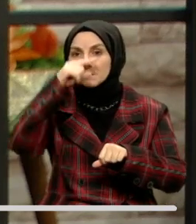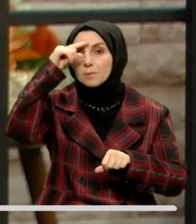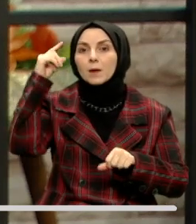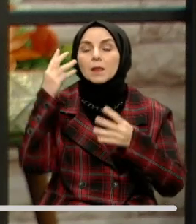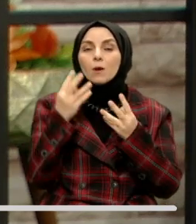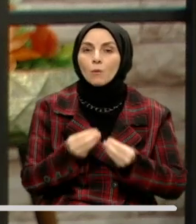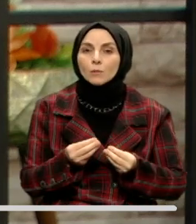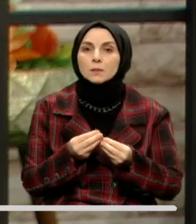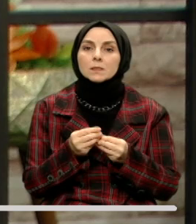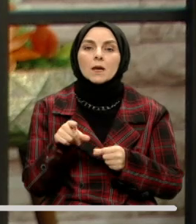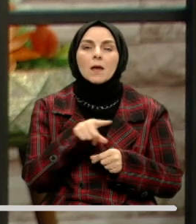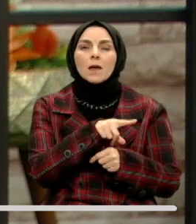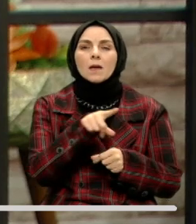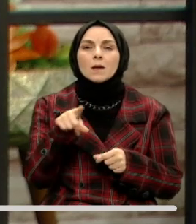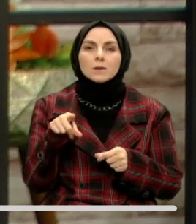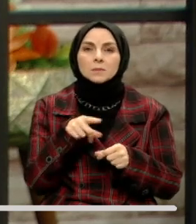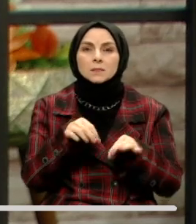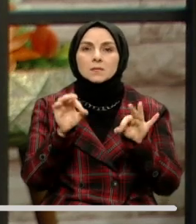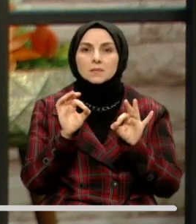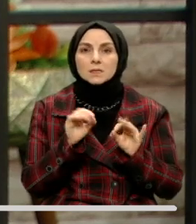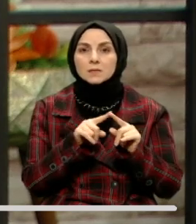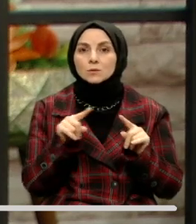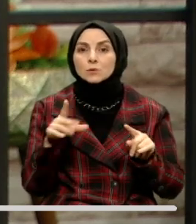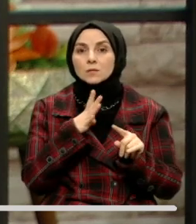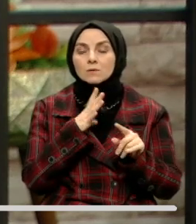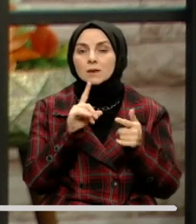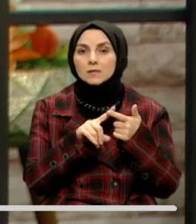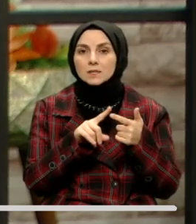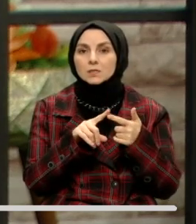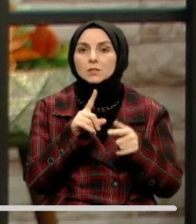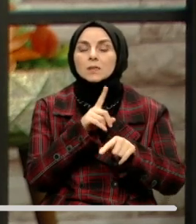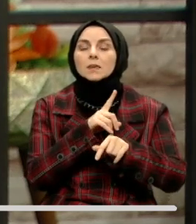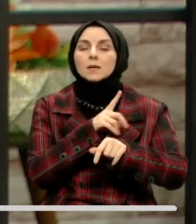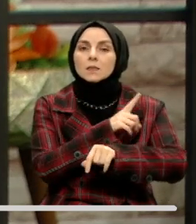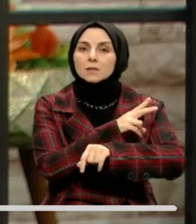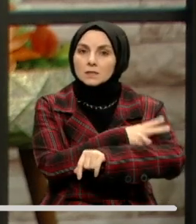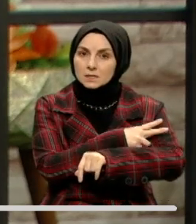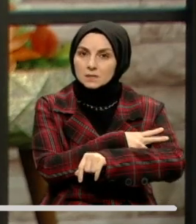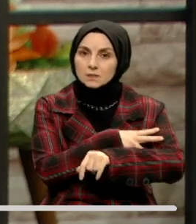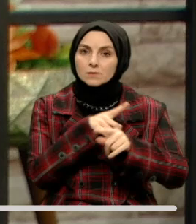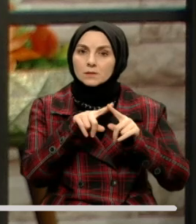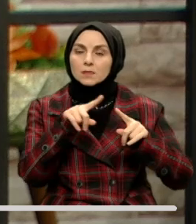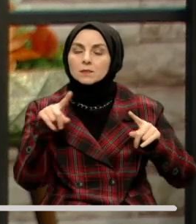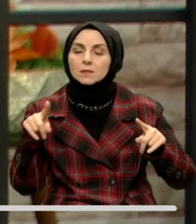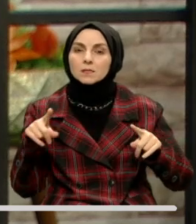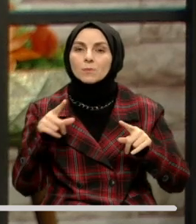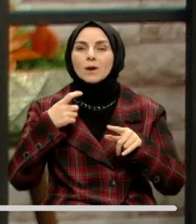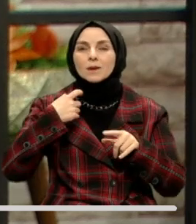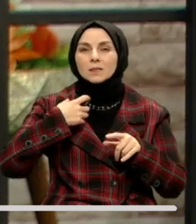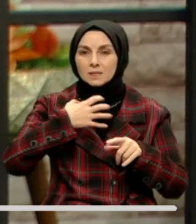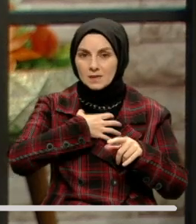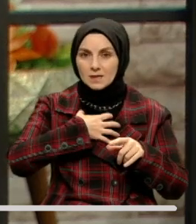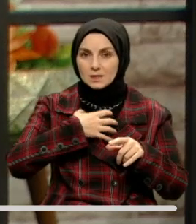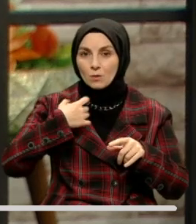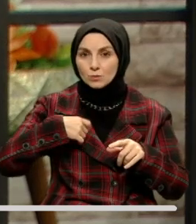bir hazırlık süreci vardır ki 2. sınıftan itibaren öz denetim becerilerini kazanması, 3 ve 4. sınıfta artık